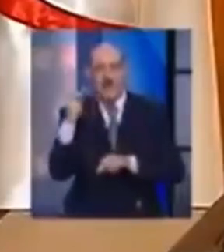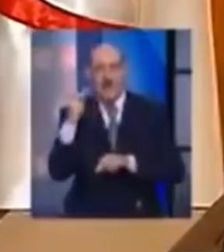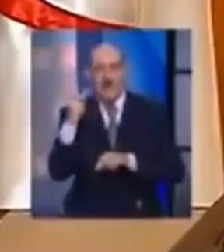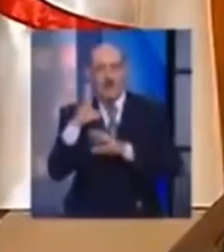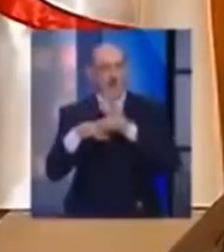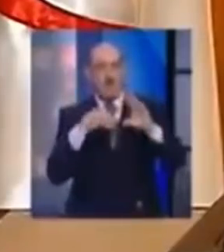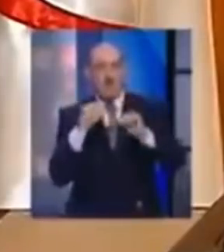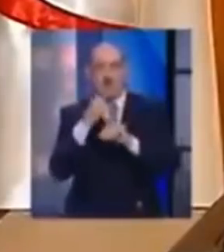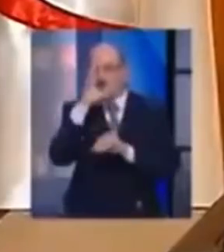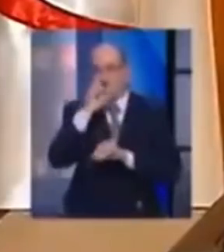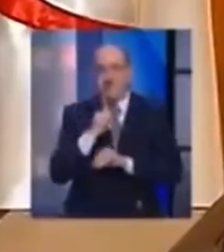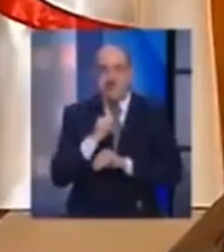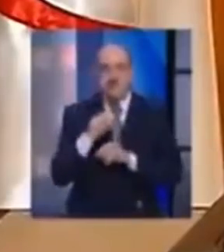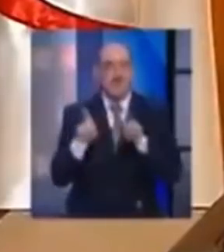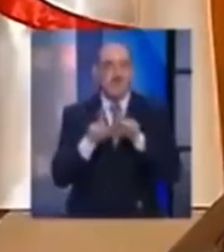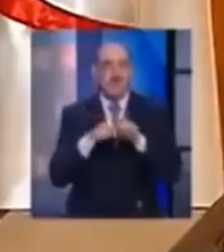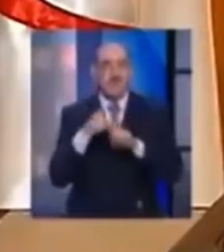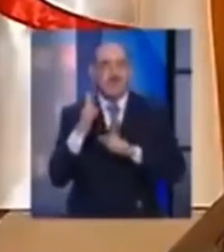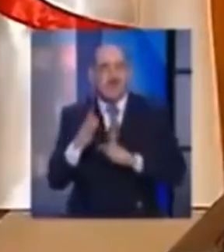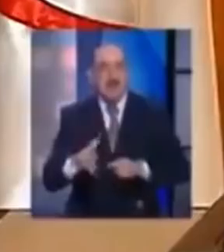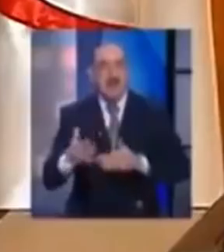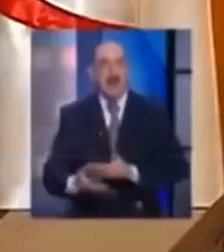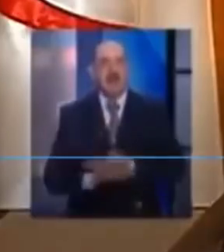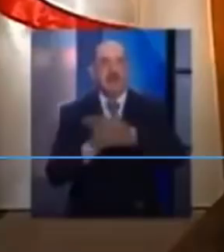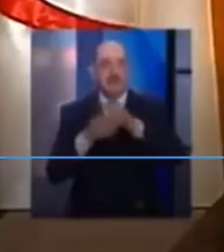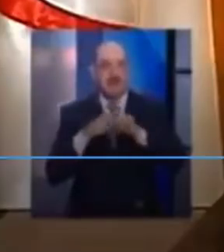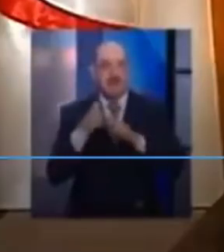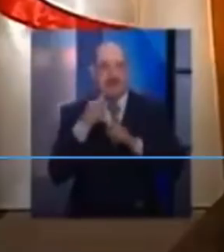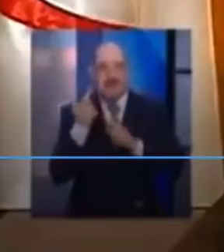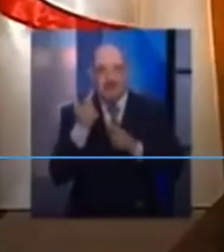واللي أنقذ الجزائر من مأساة